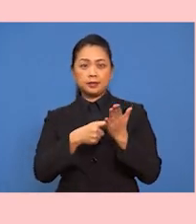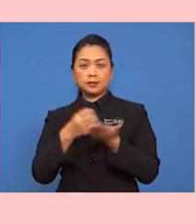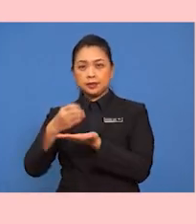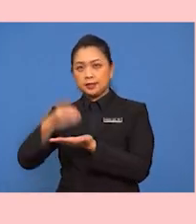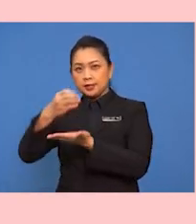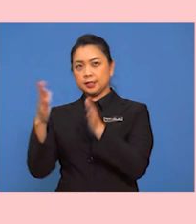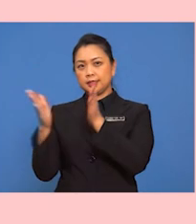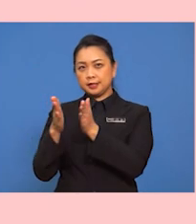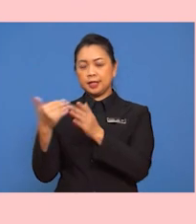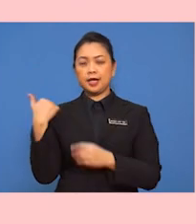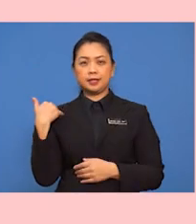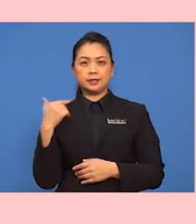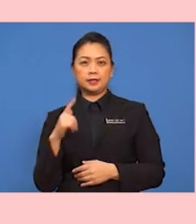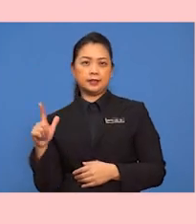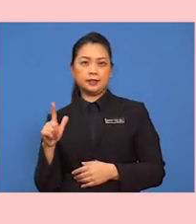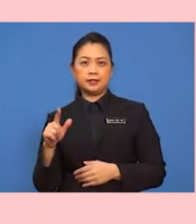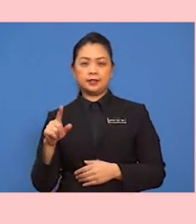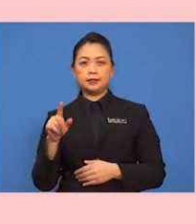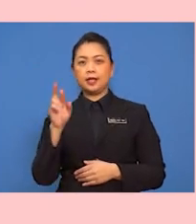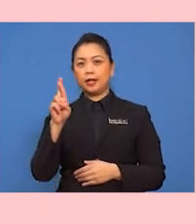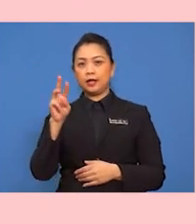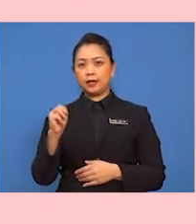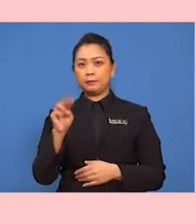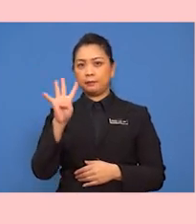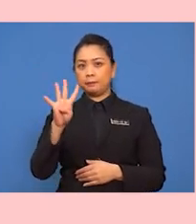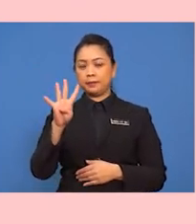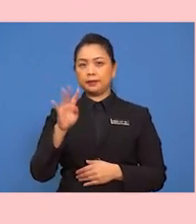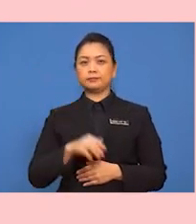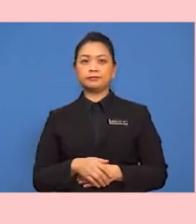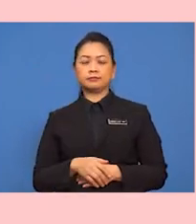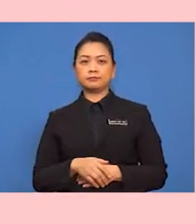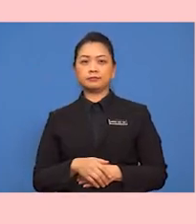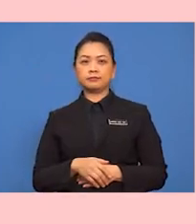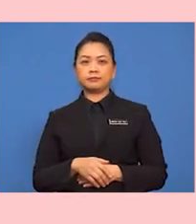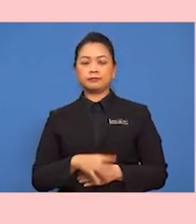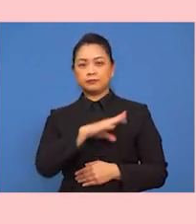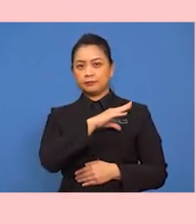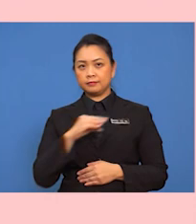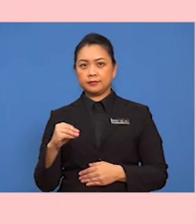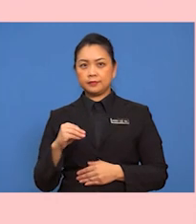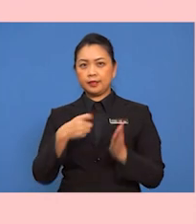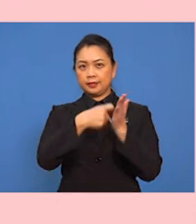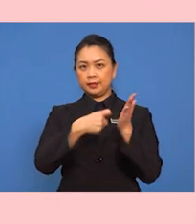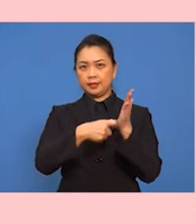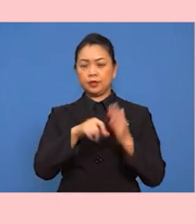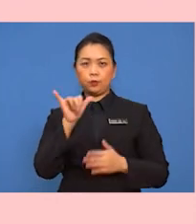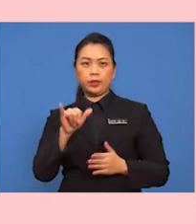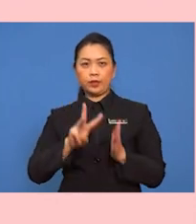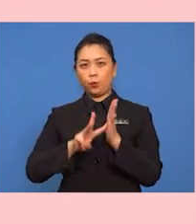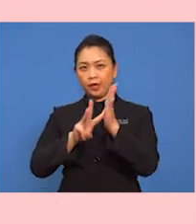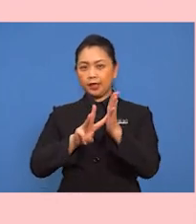gelas kecil Ialah RM4 Ialah Manakala Nilai Y